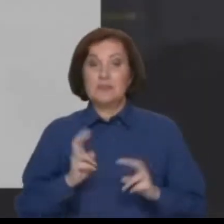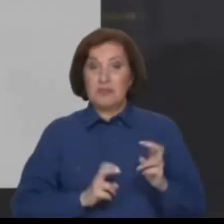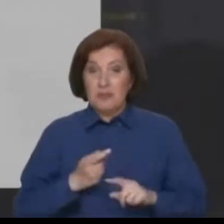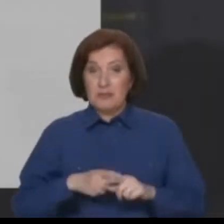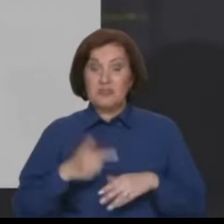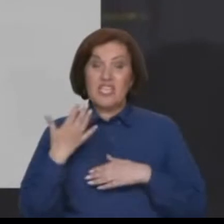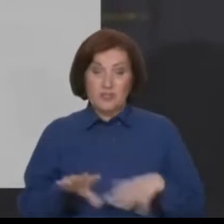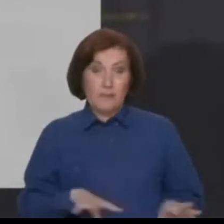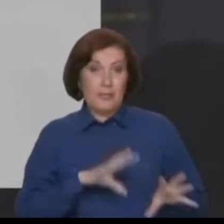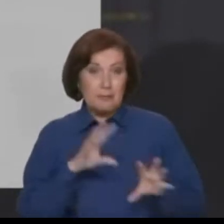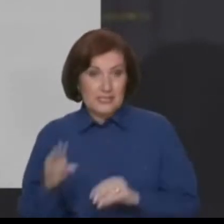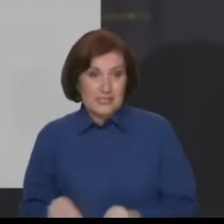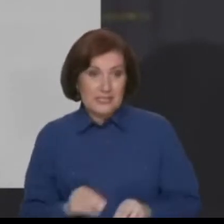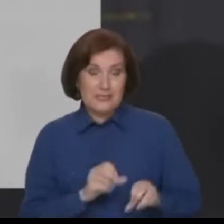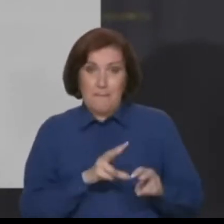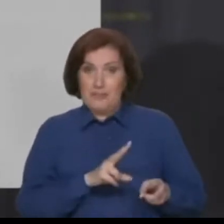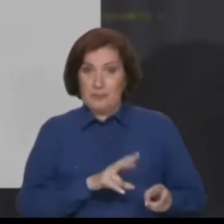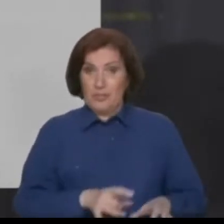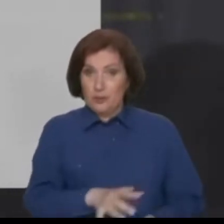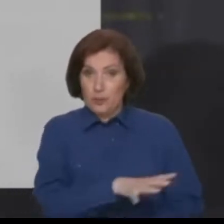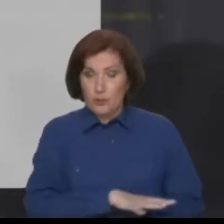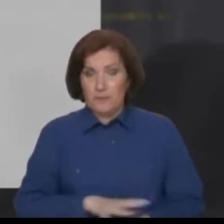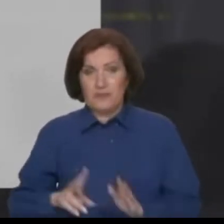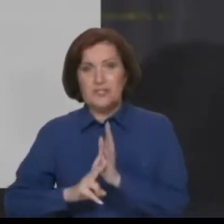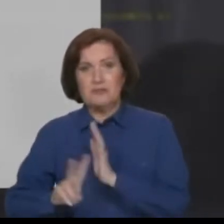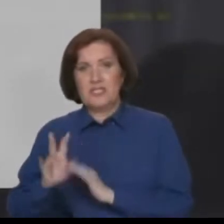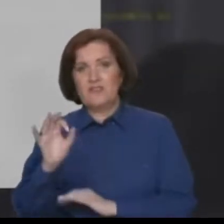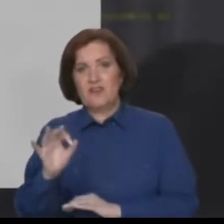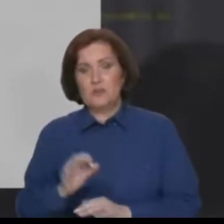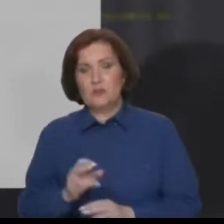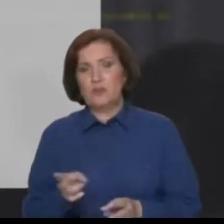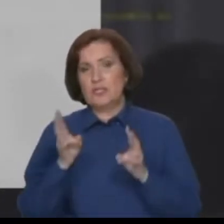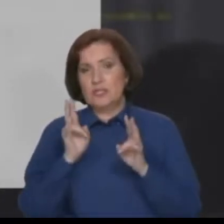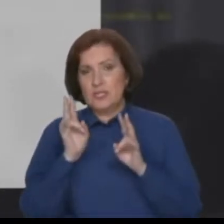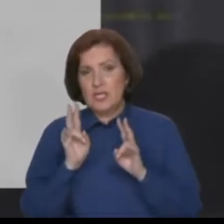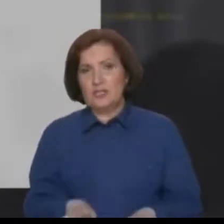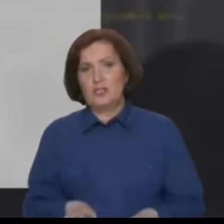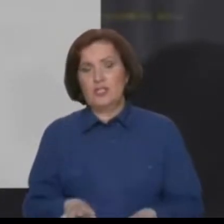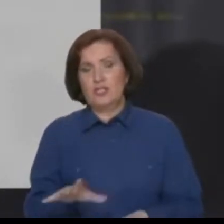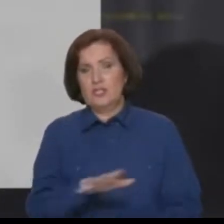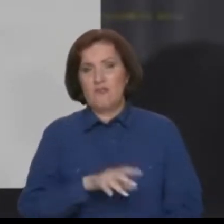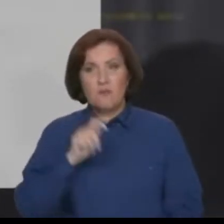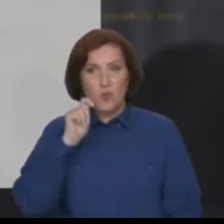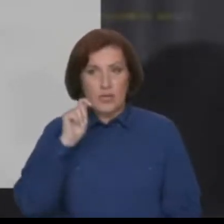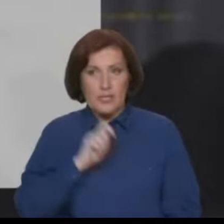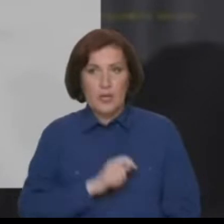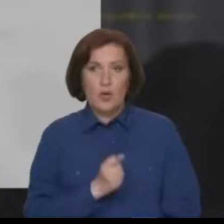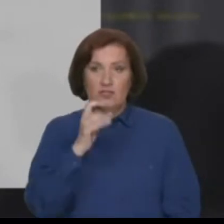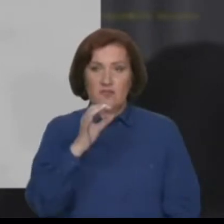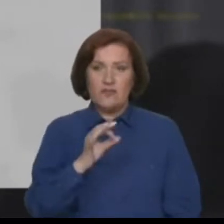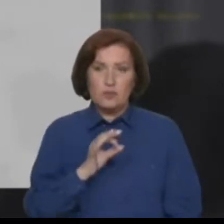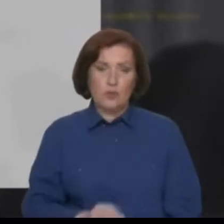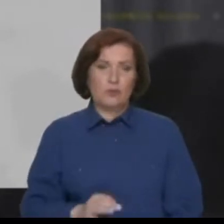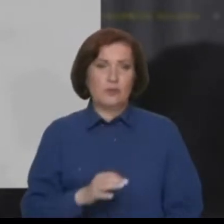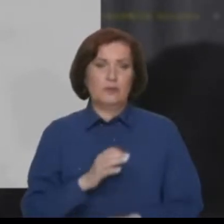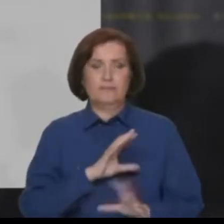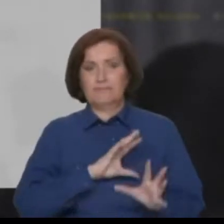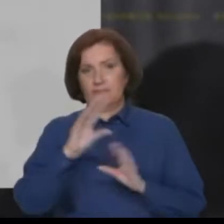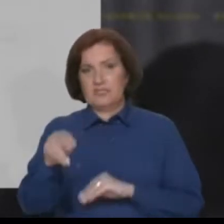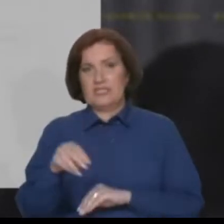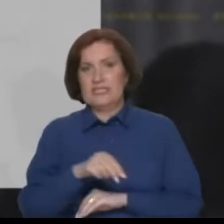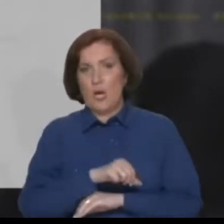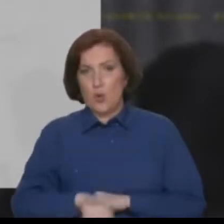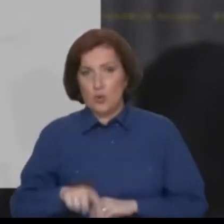підприємств, які вже перемістили із небезпечних регіонів, 72% залишилися у межах України, 11% бізнесу релокували